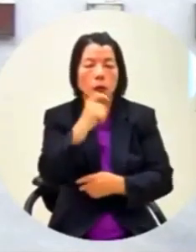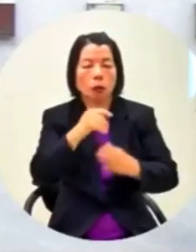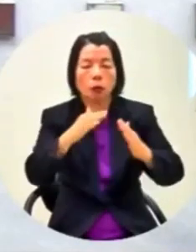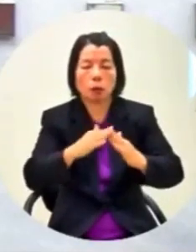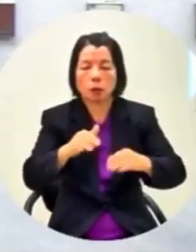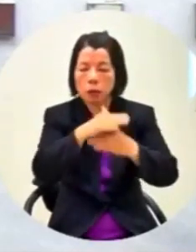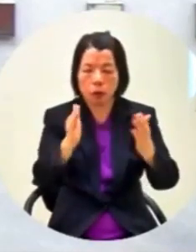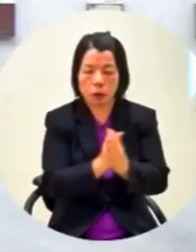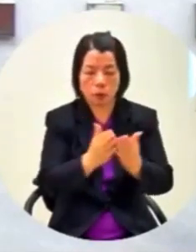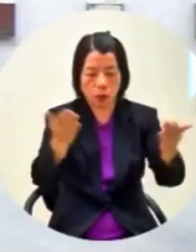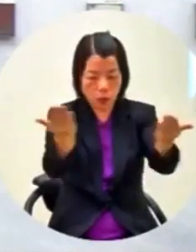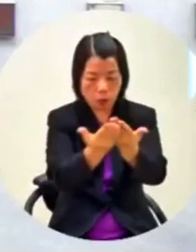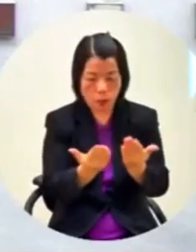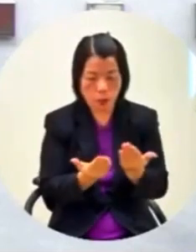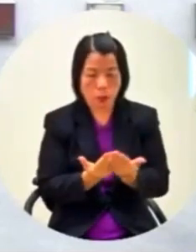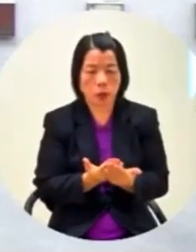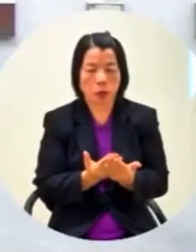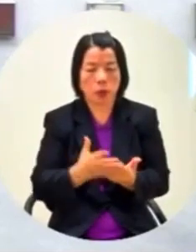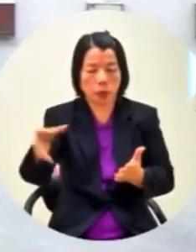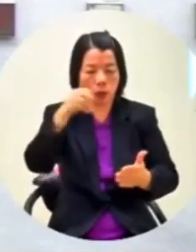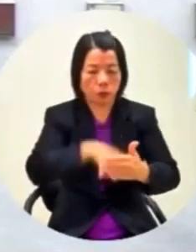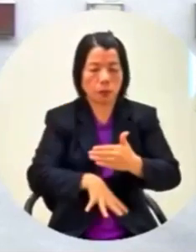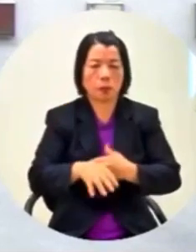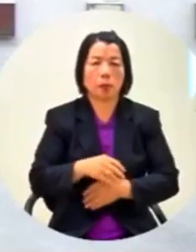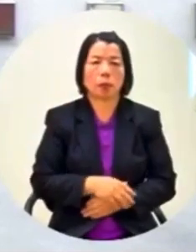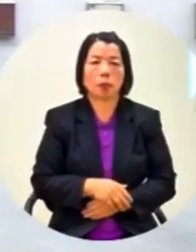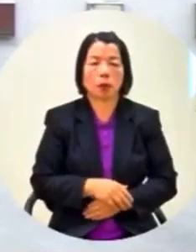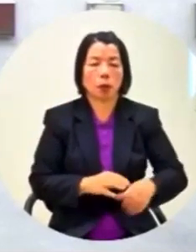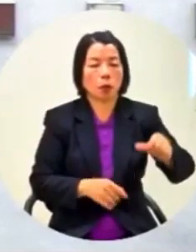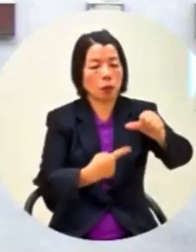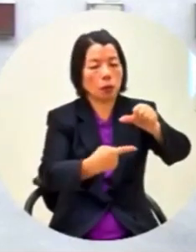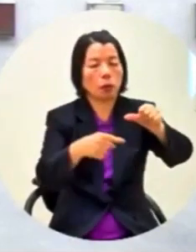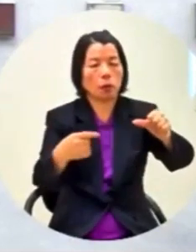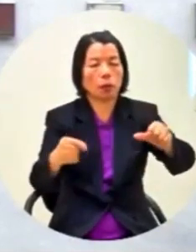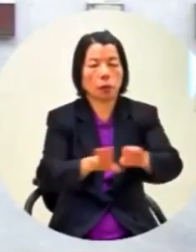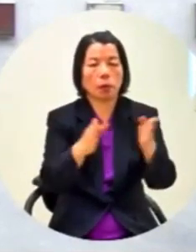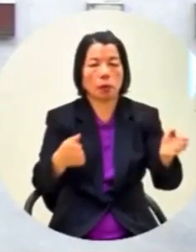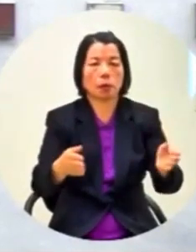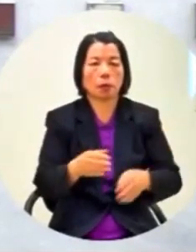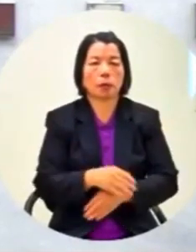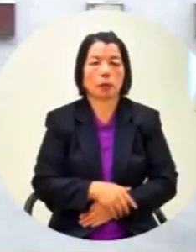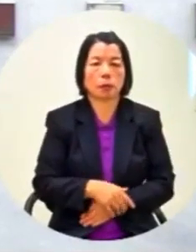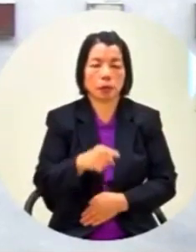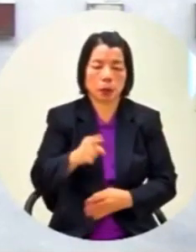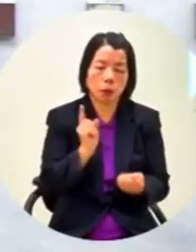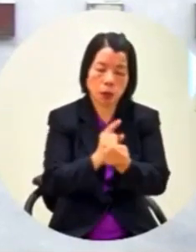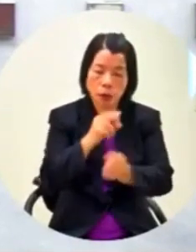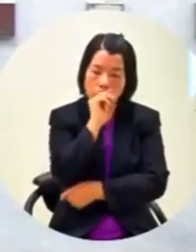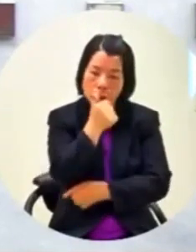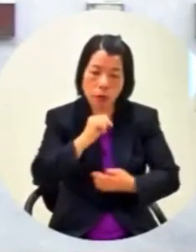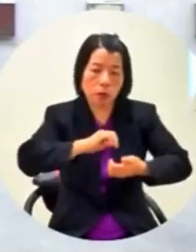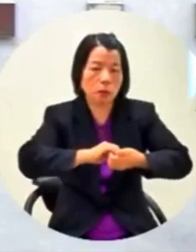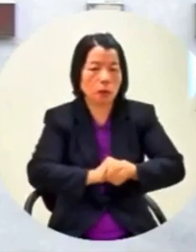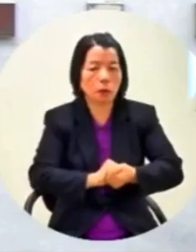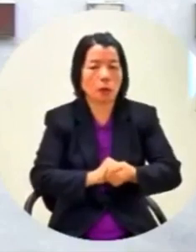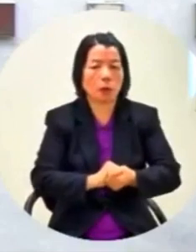围。截至5月1日为止，我们针对特定的行业已经查